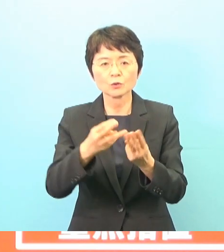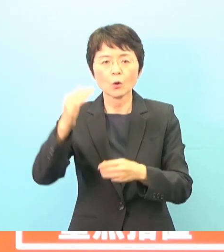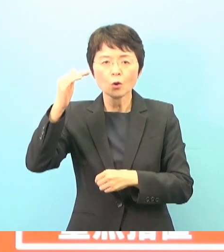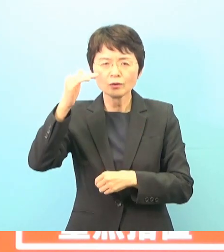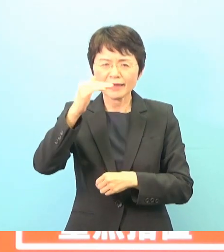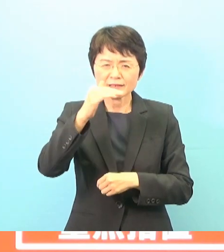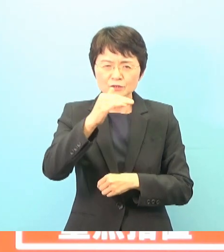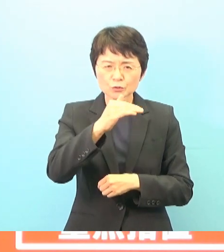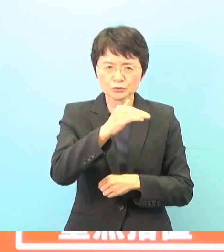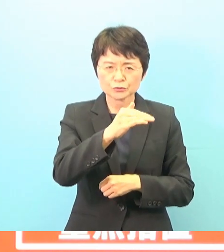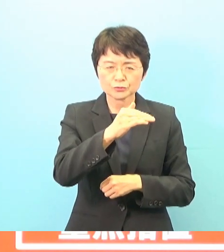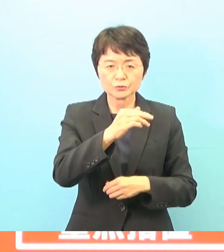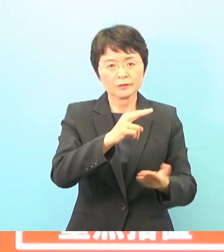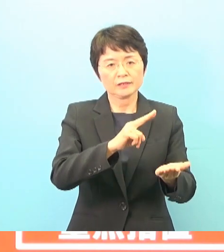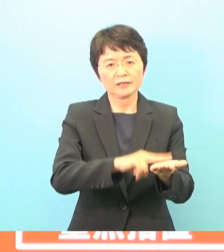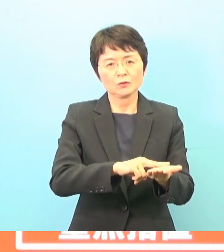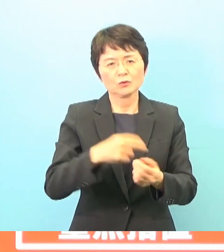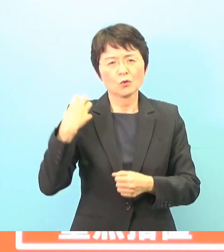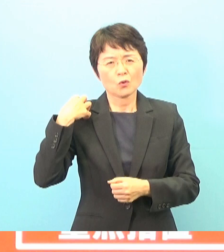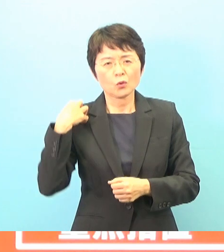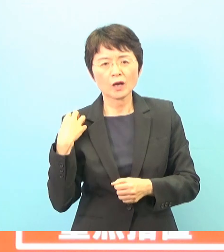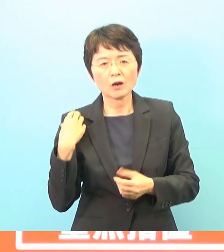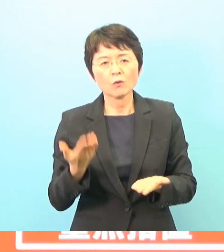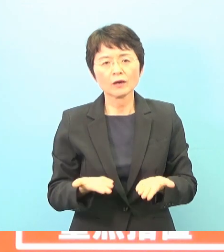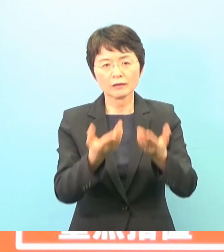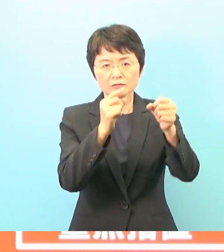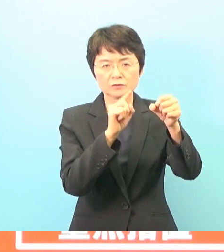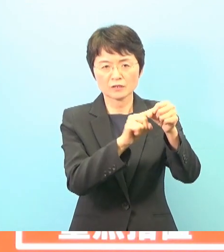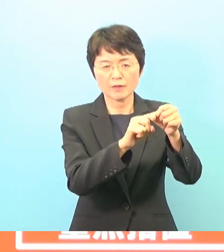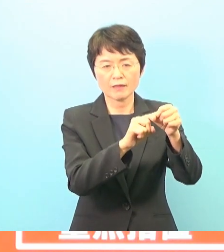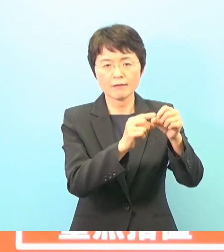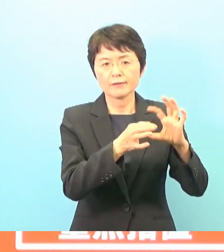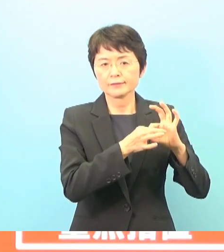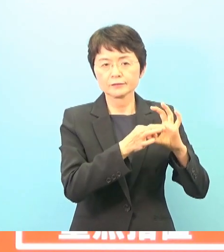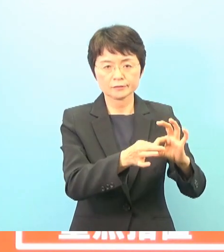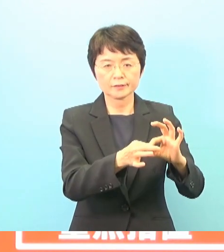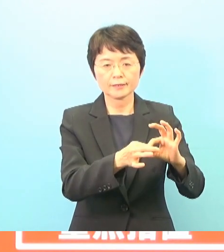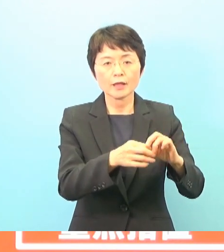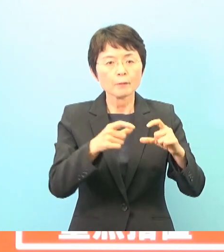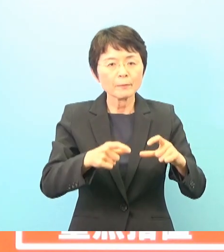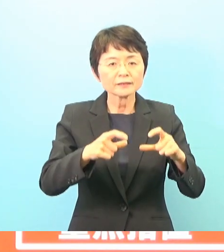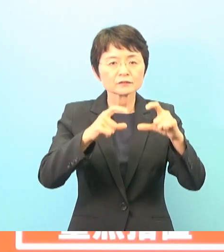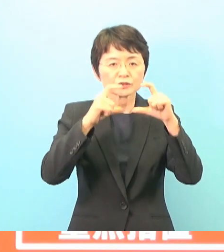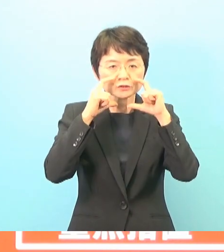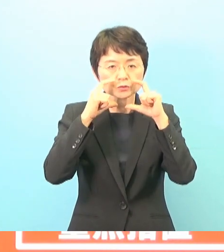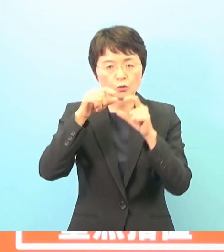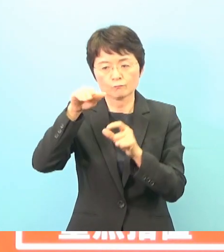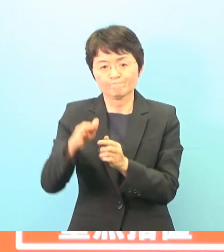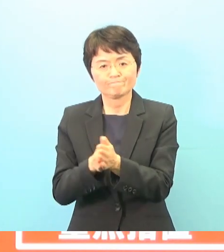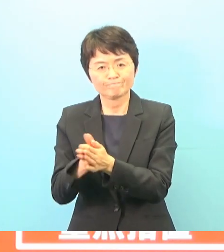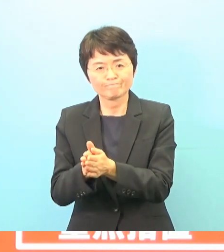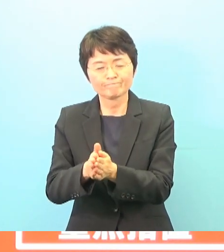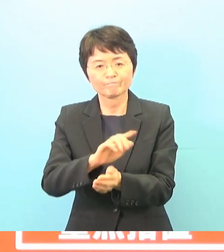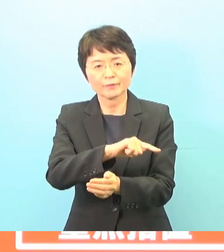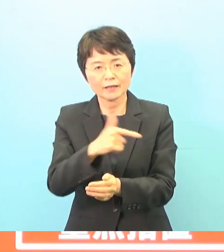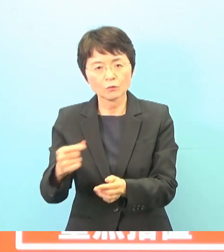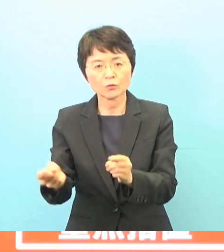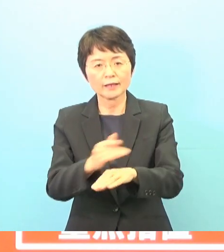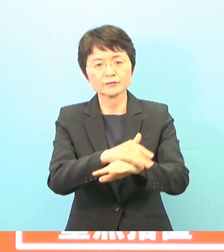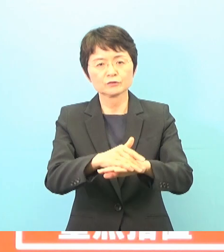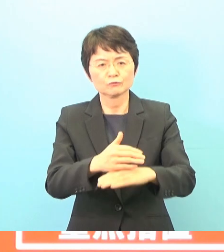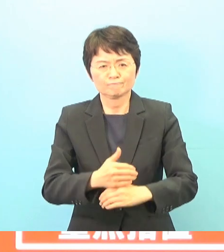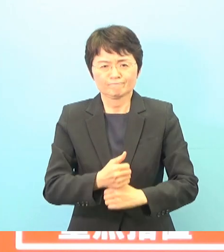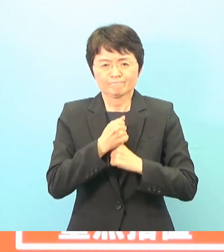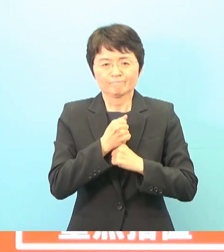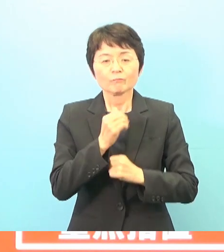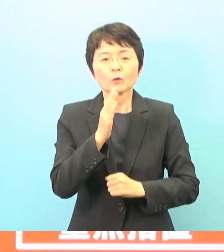に減少させ、医療への負荷を抑えていくため、引き続きマスクの着用、手指消毒など対策の